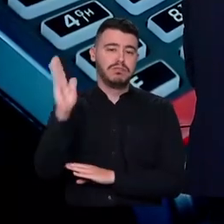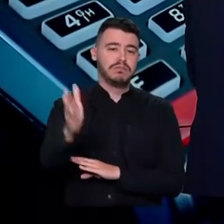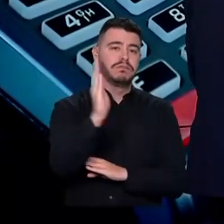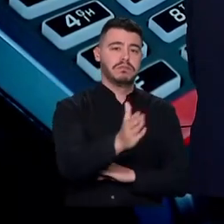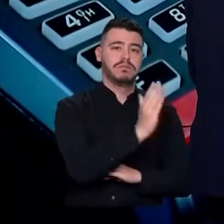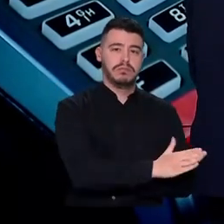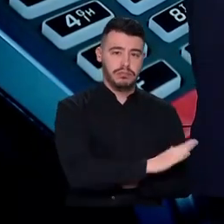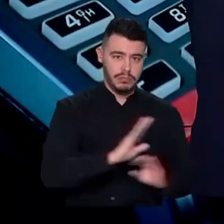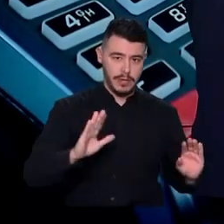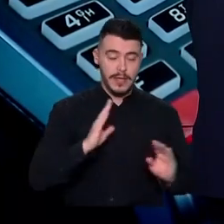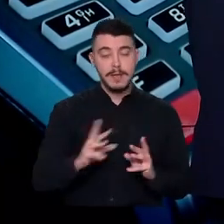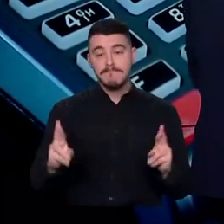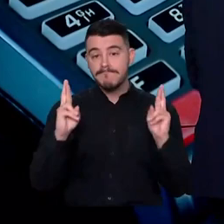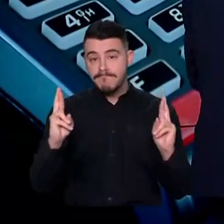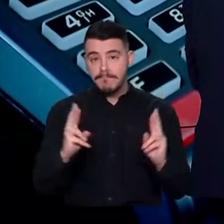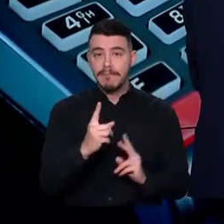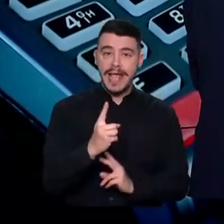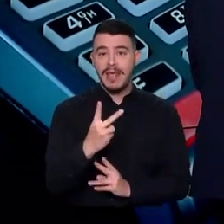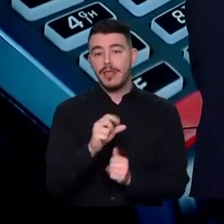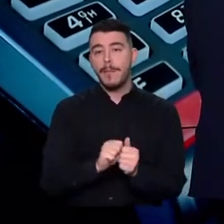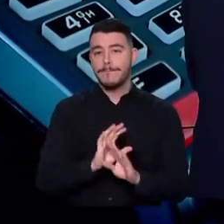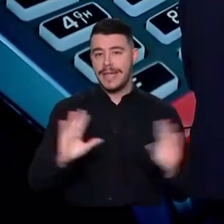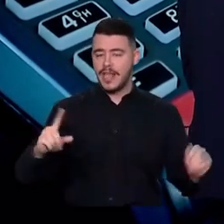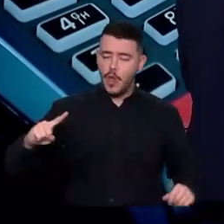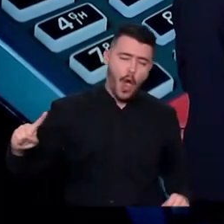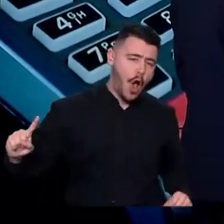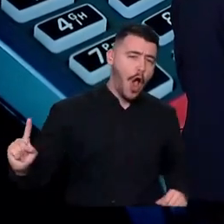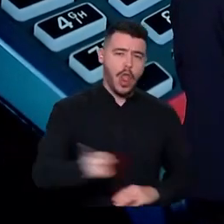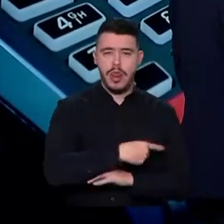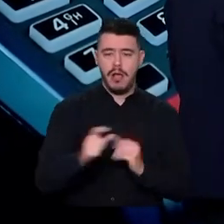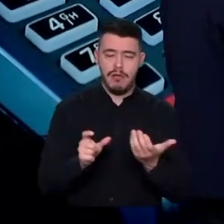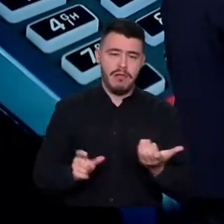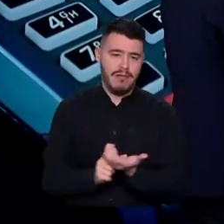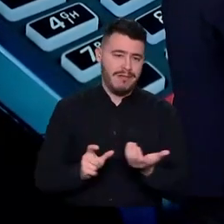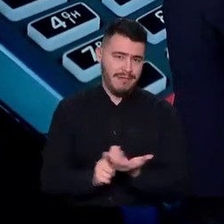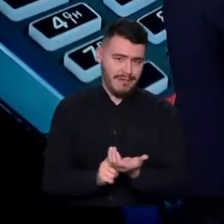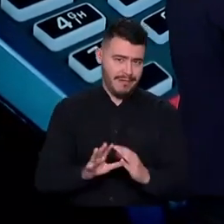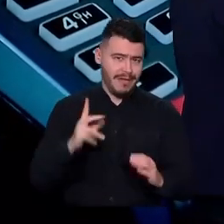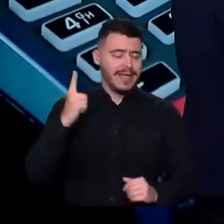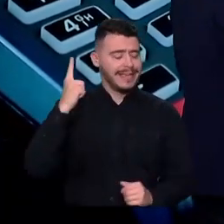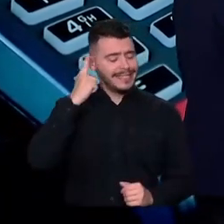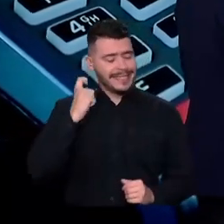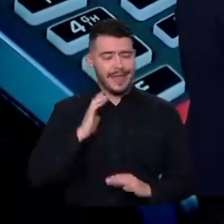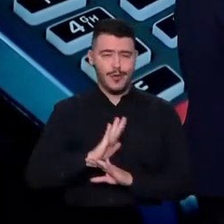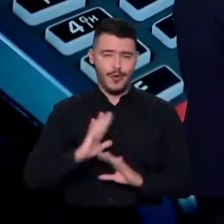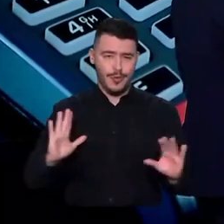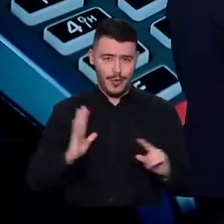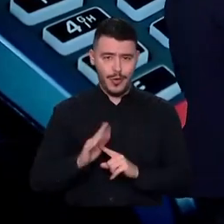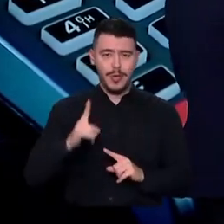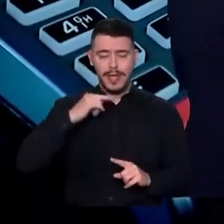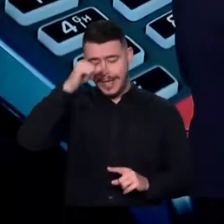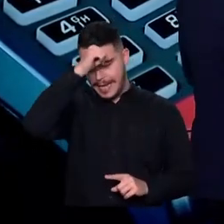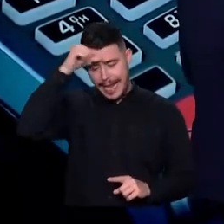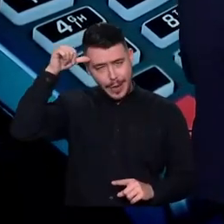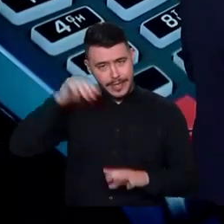ουσιαστική μάχη κατά της φοροδιαφυγής και έρχεται και καλοκαίρι και το καλοκαίρι η φοροδιαφυγή είναι και λίγο με καλύτερη όπως ξέρουμε έτσι από τα μισό